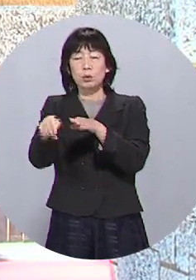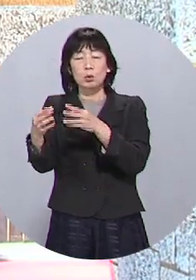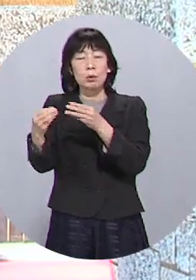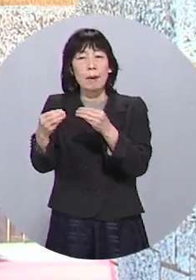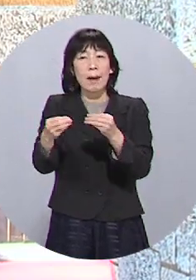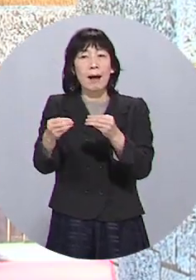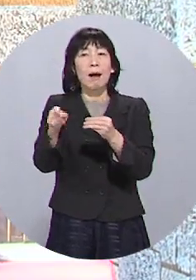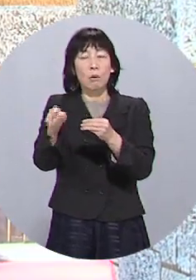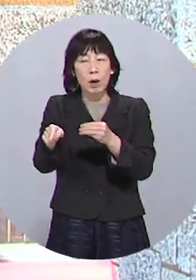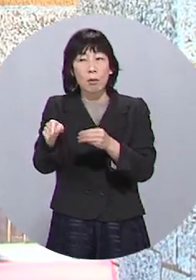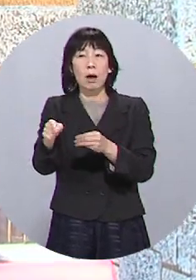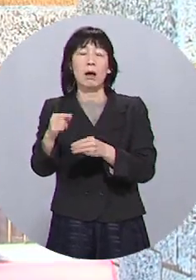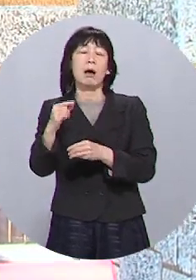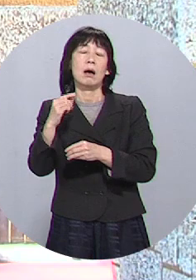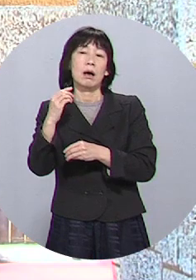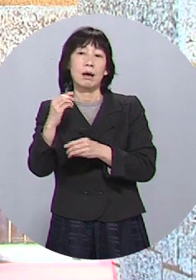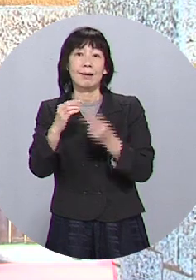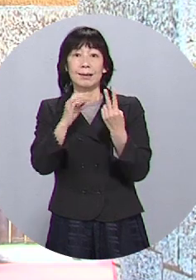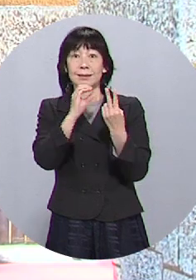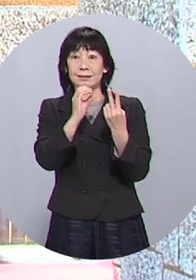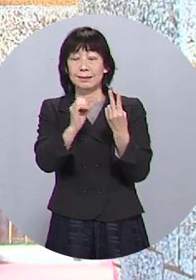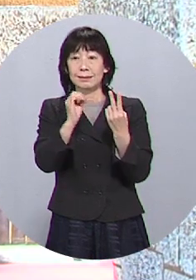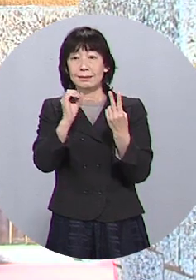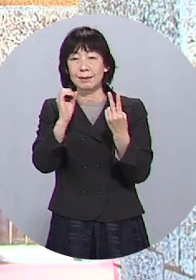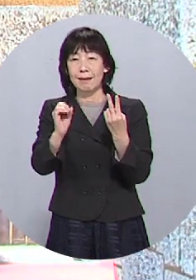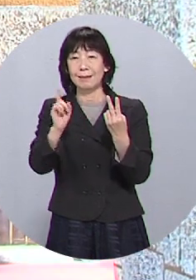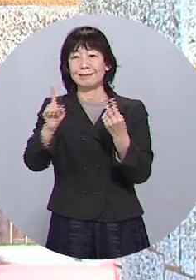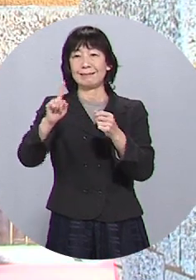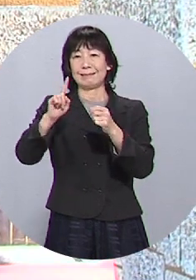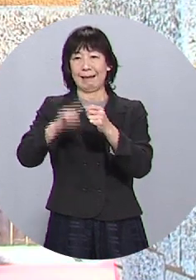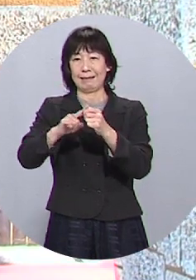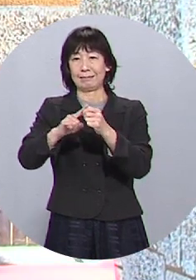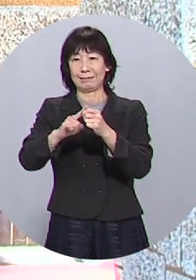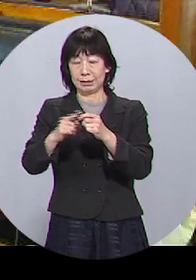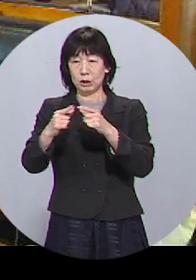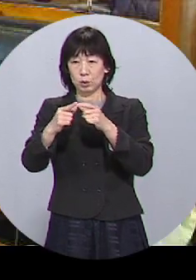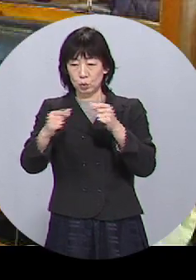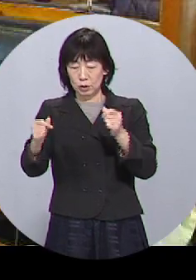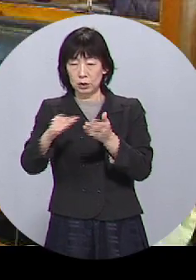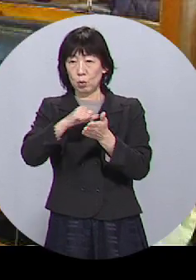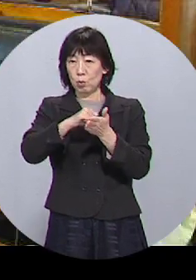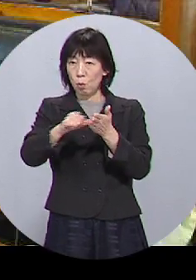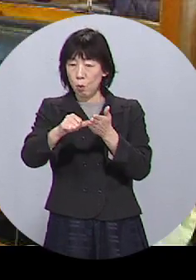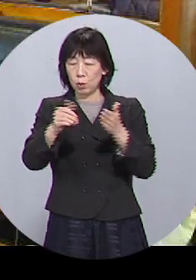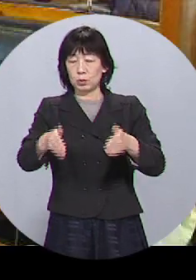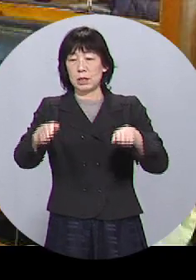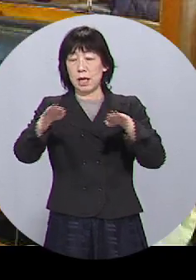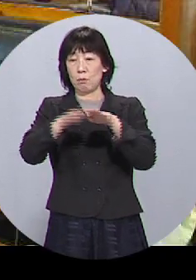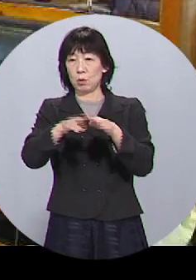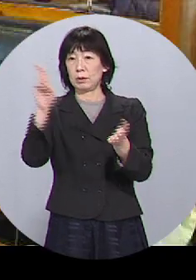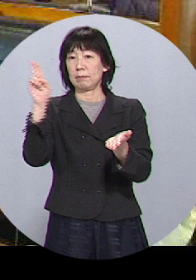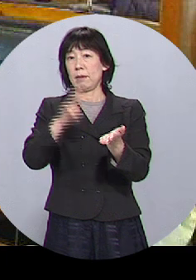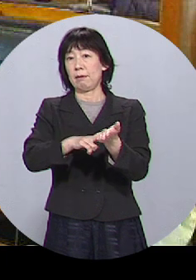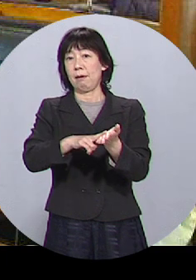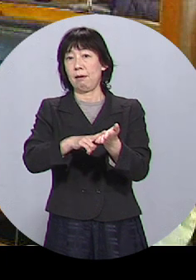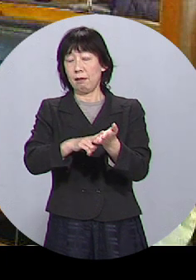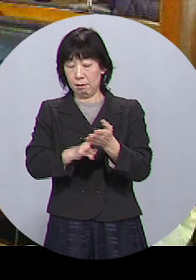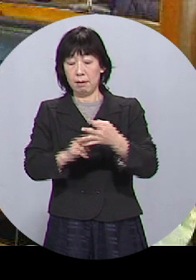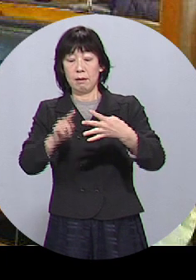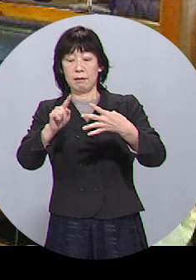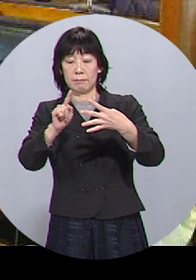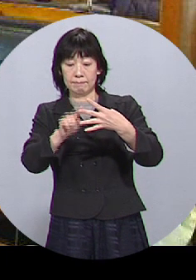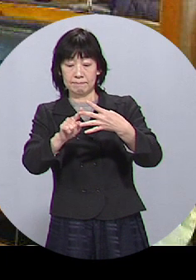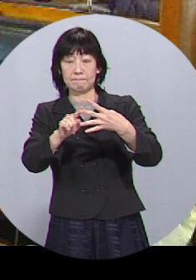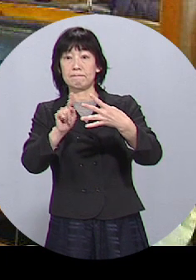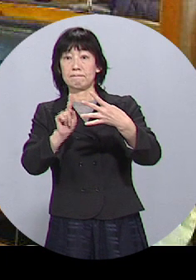は2001年に国の登録有形文化財に。毎月第2、第3、第4土曜日